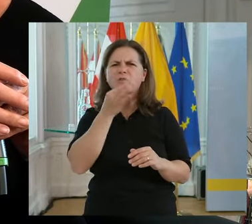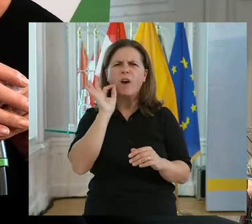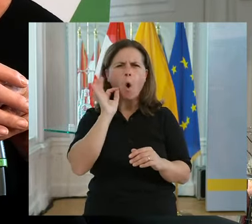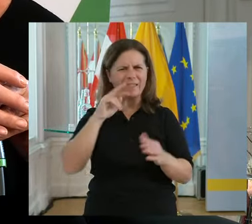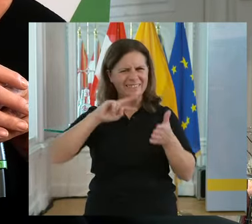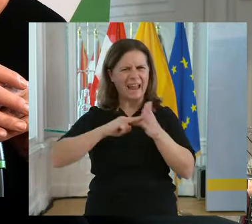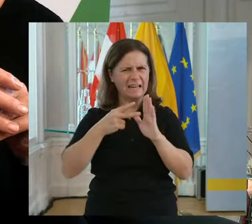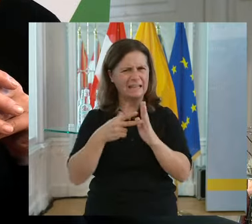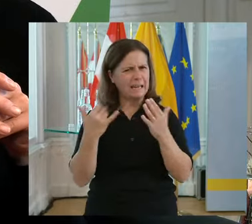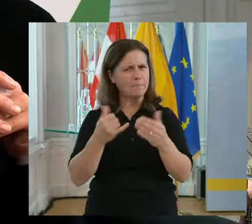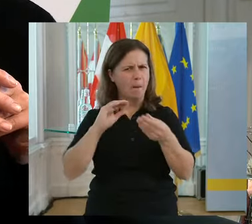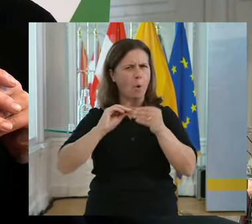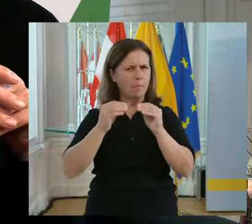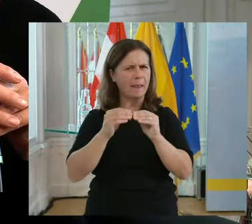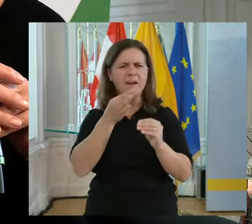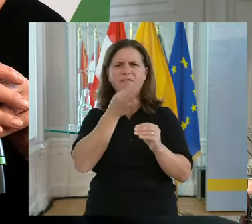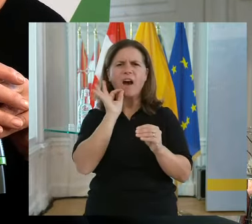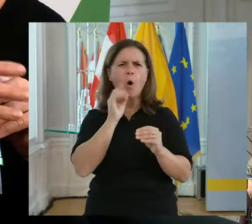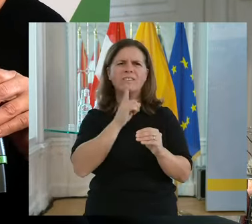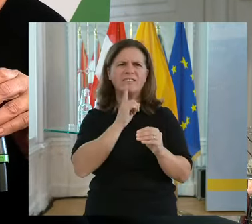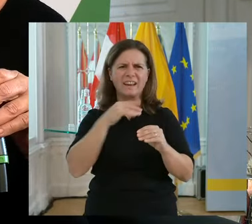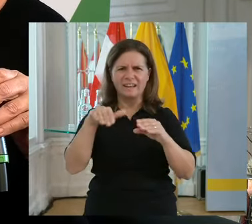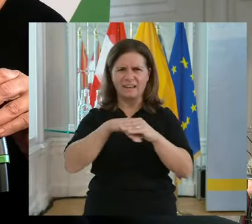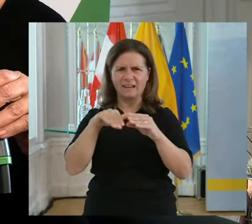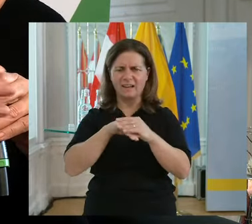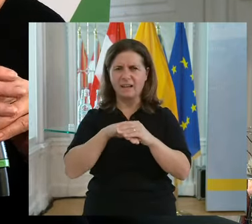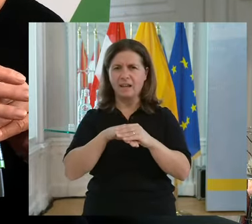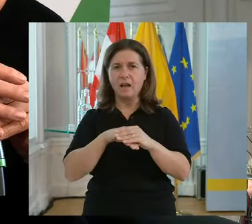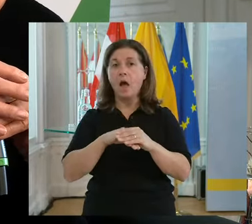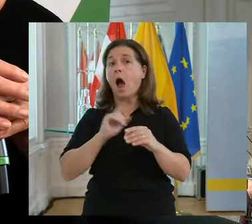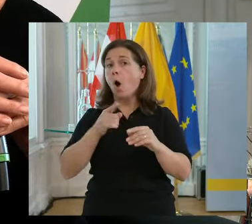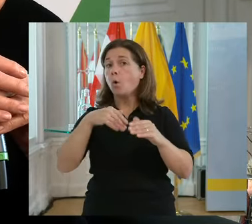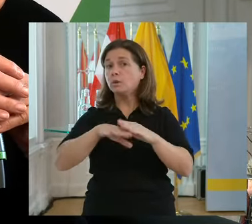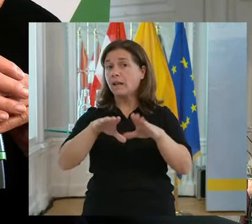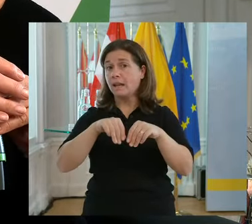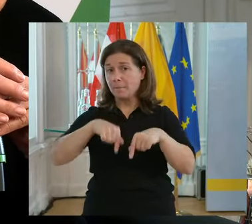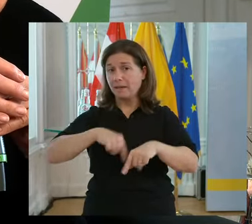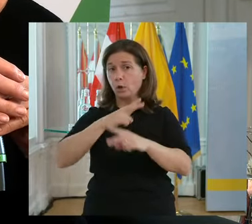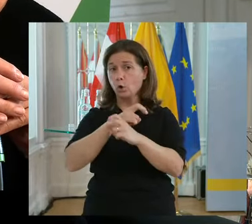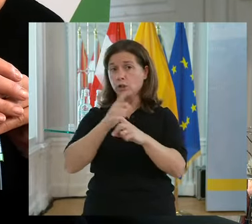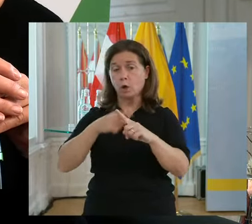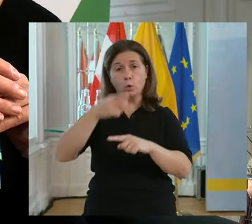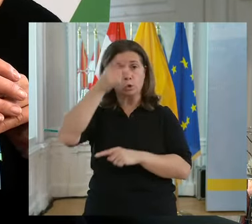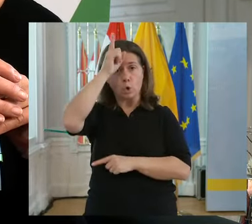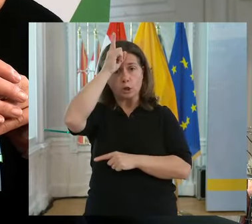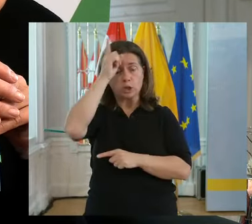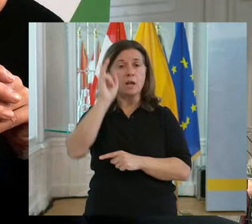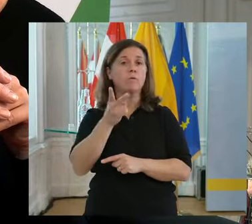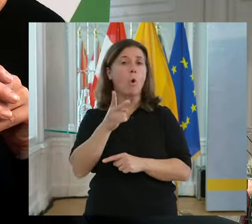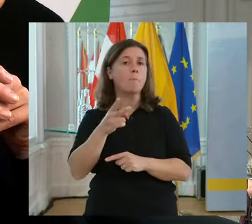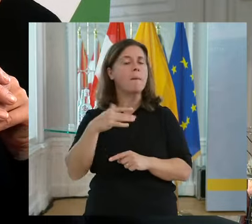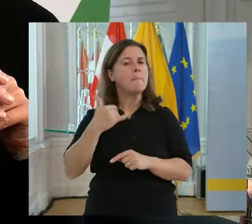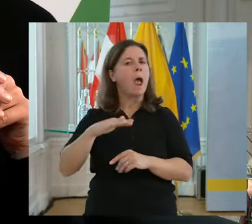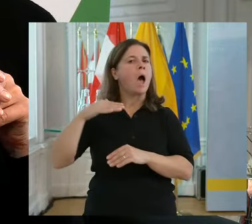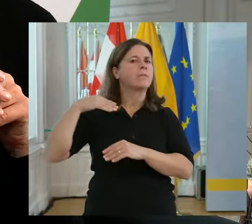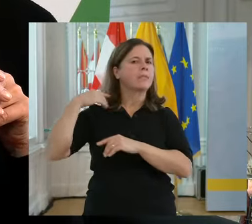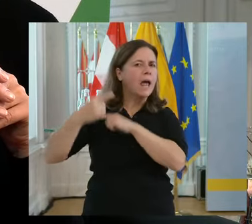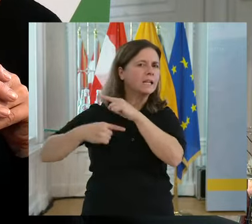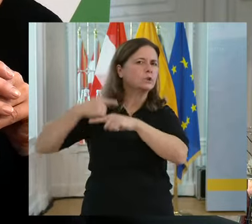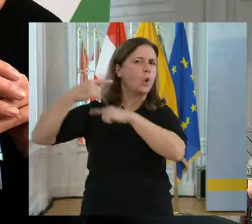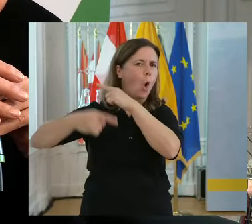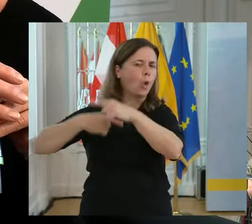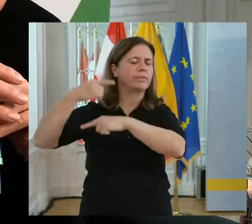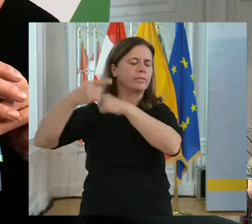da Probleme, vor allem auch Unternehmen in Österreich und in Deutschland, weil hier die traditionellen Rollenbilder